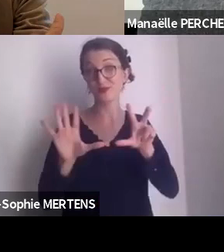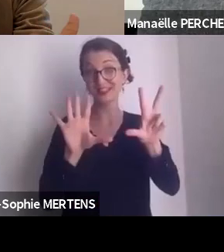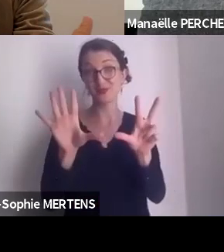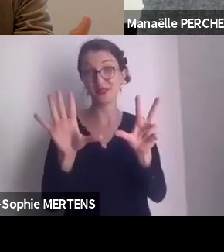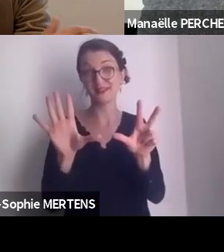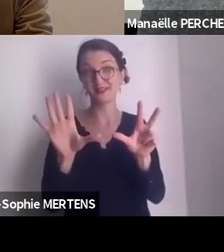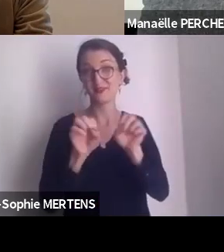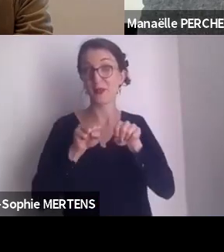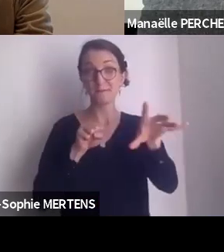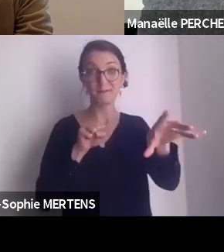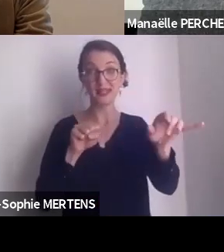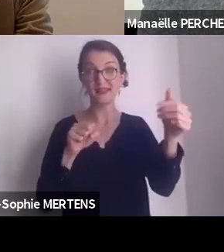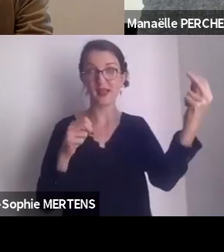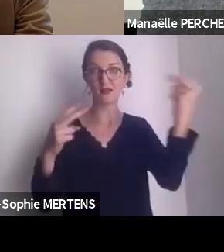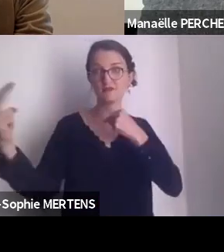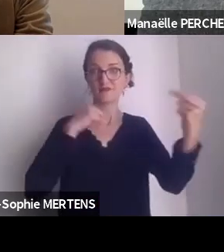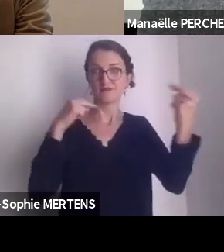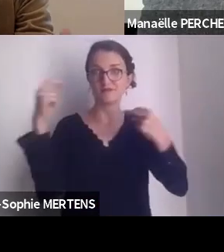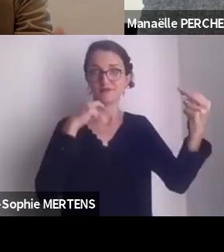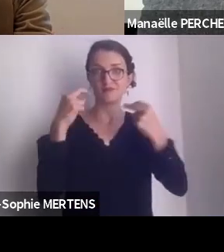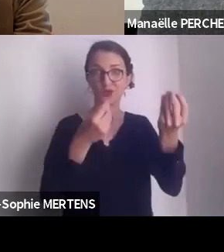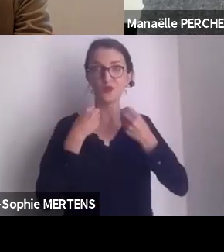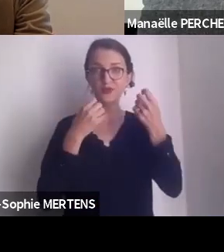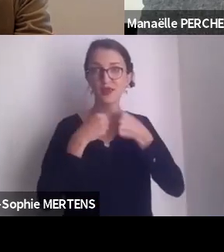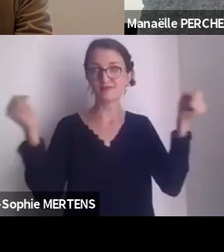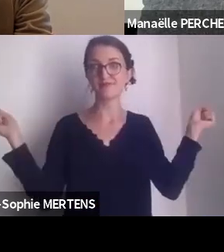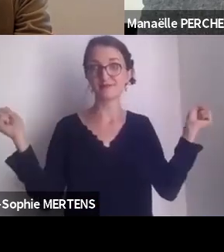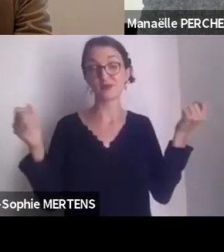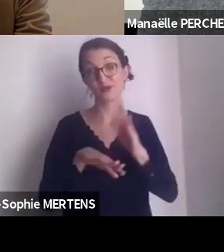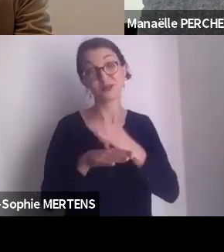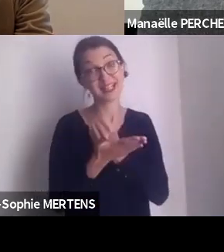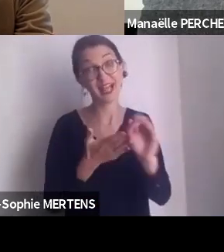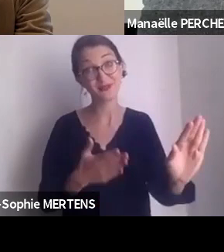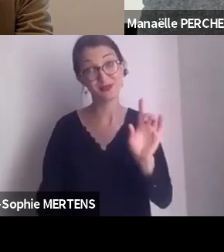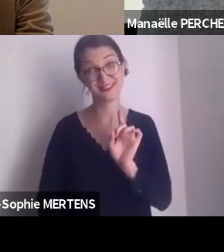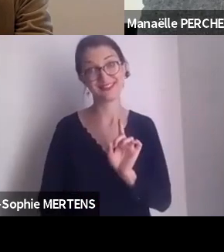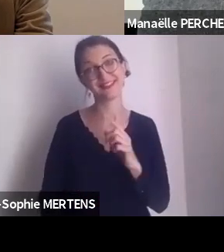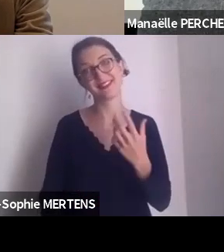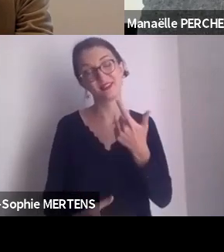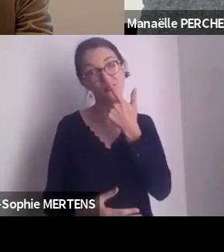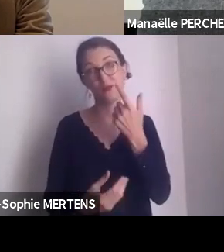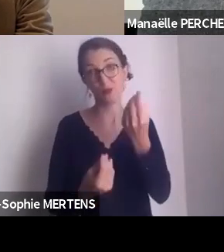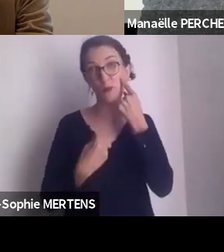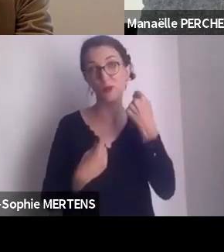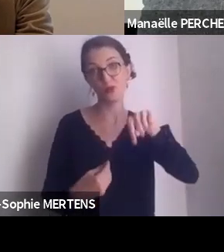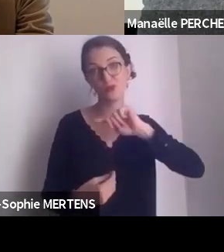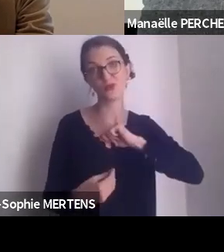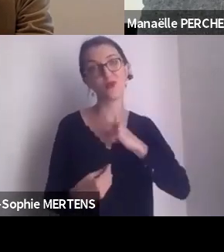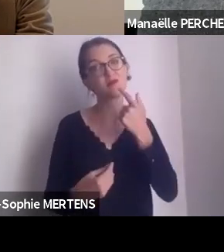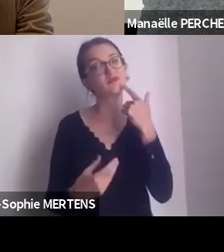fait perdurer notre visibilité et tout ça gratuitement. Donc, franchement, c'était une